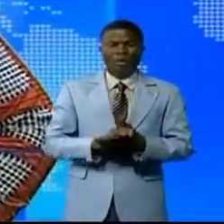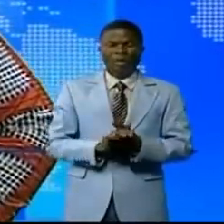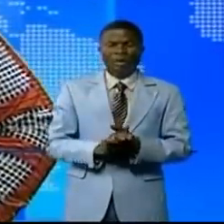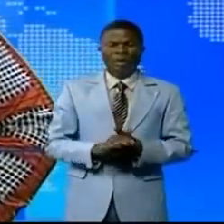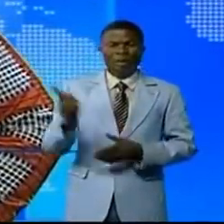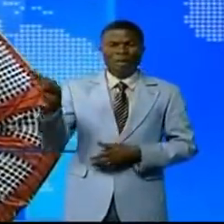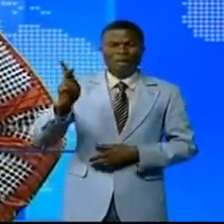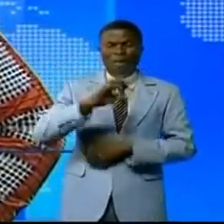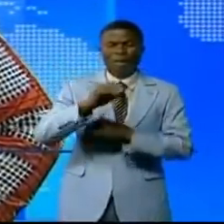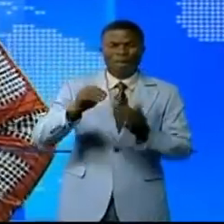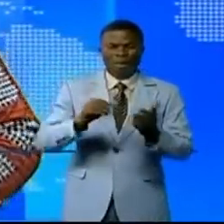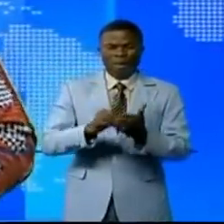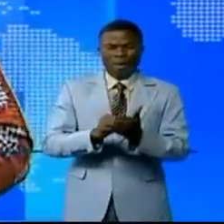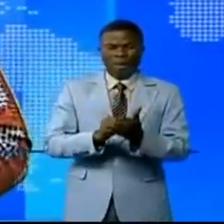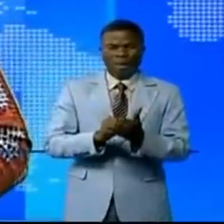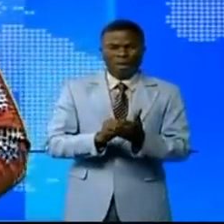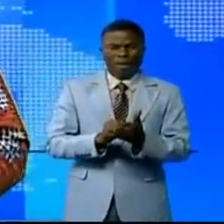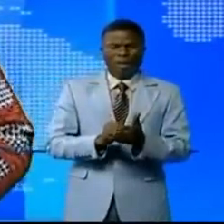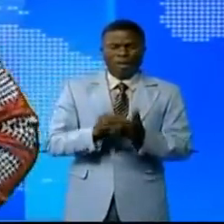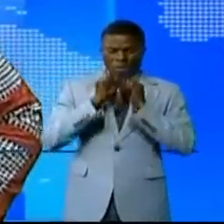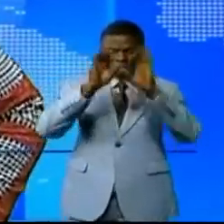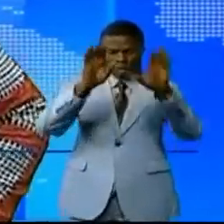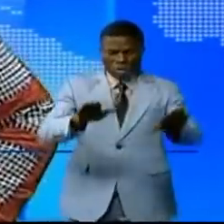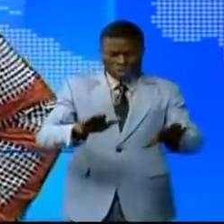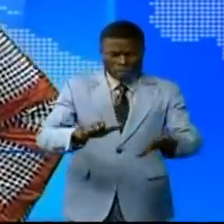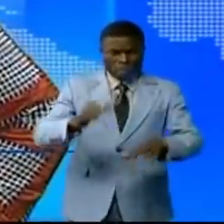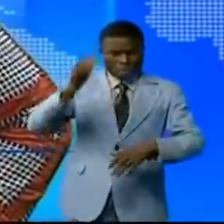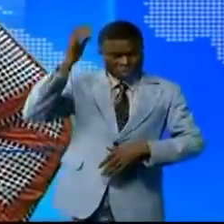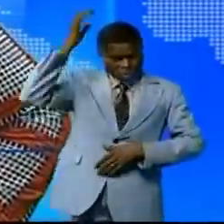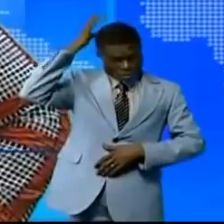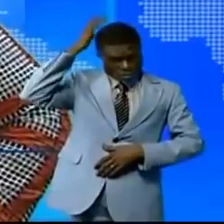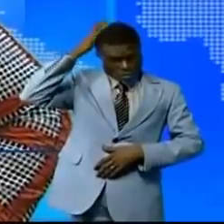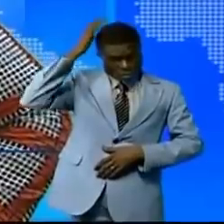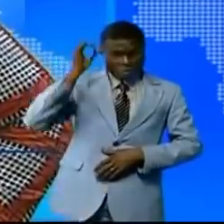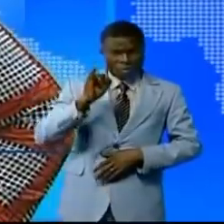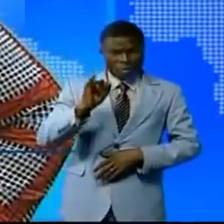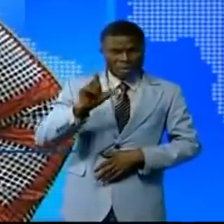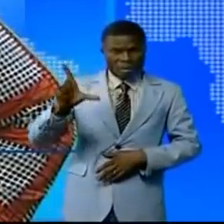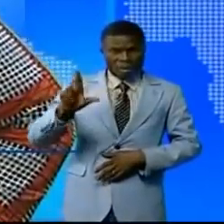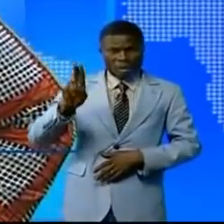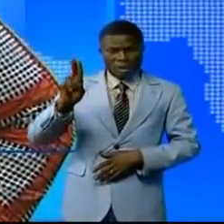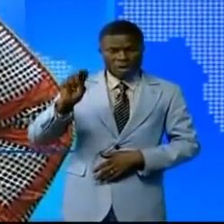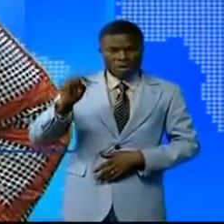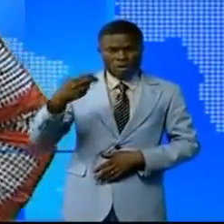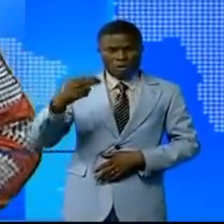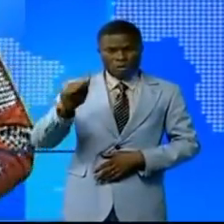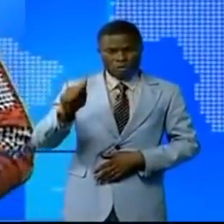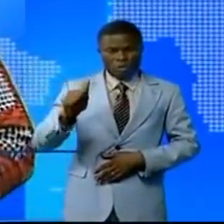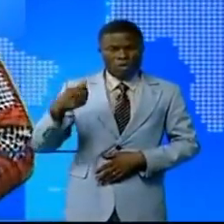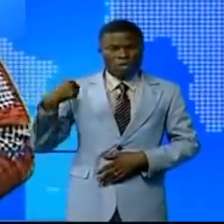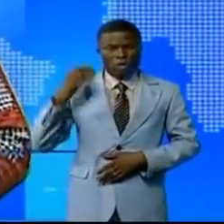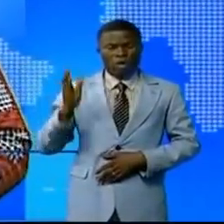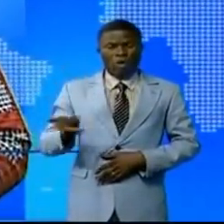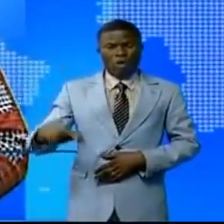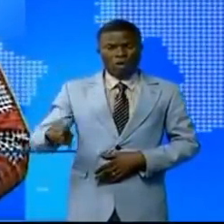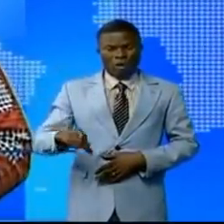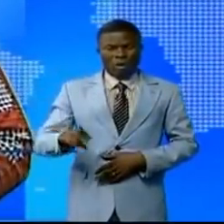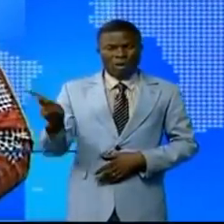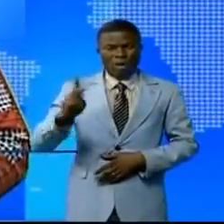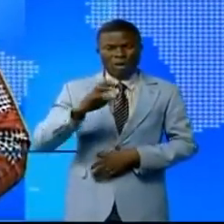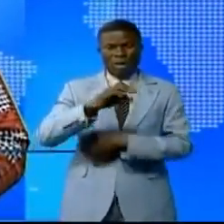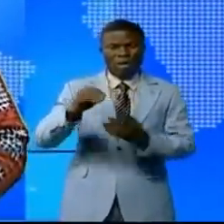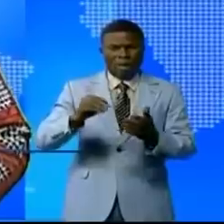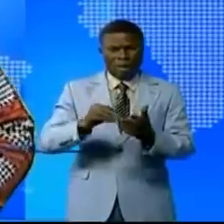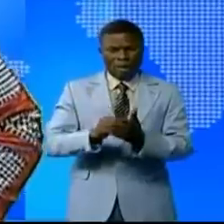Kassai central vient d'introniser Mgr Ariton Ilunga Musungai. Le gouverneur de la province du Kassai central